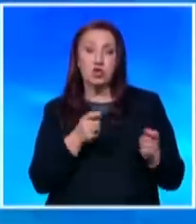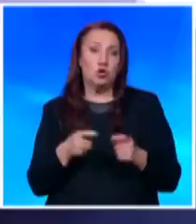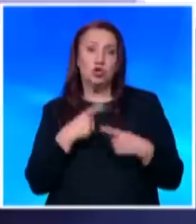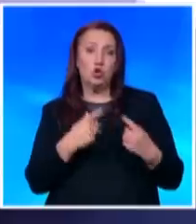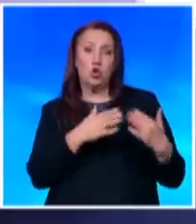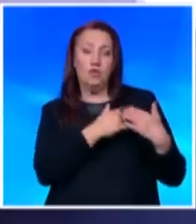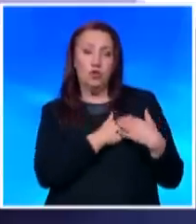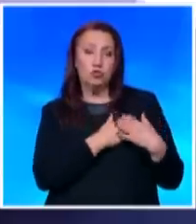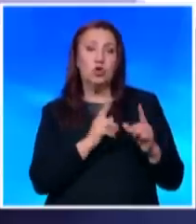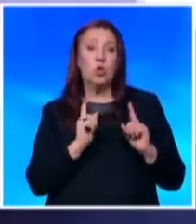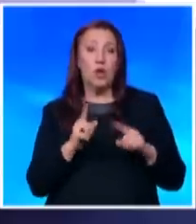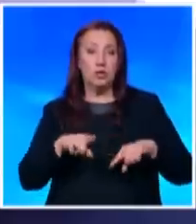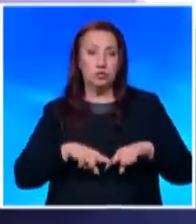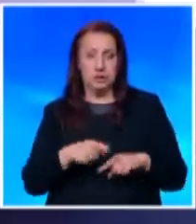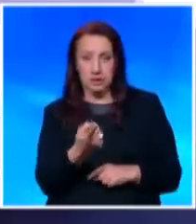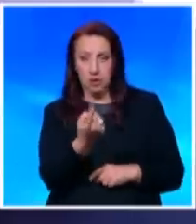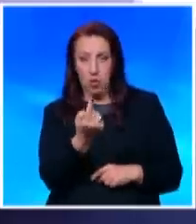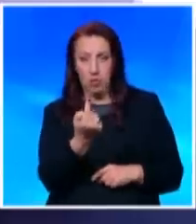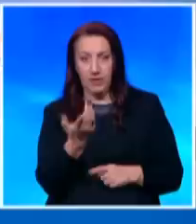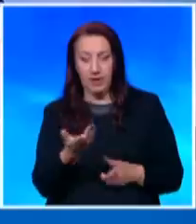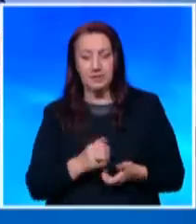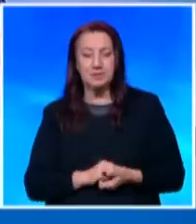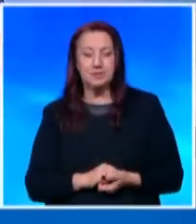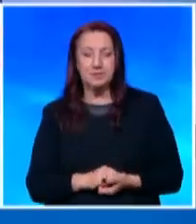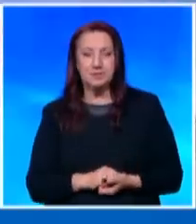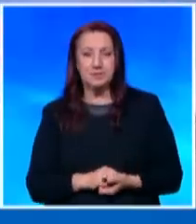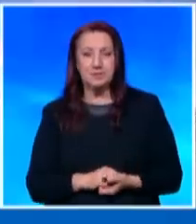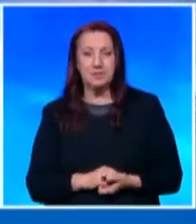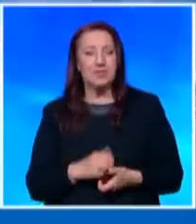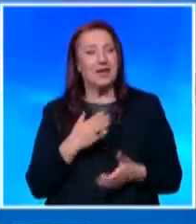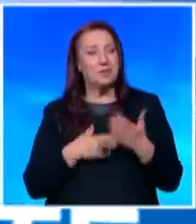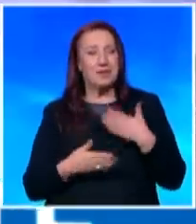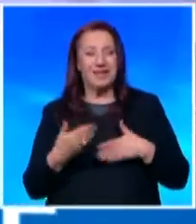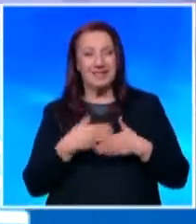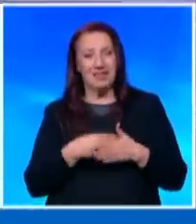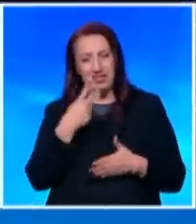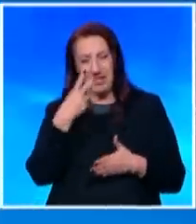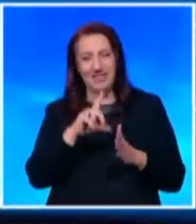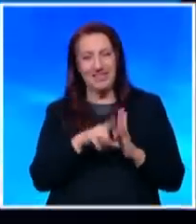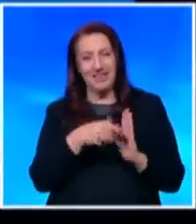Добре, благодарим ви за това участие в BTV новините. Така се разделяме. Приятна вечер с BTV.